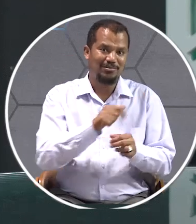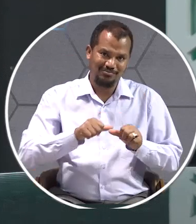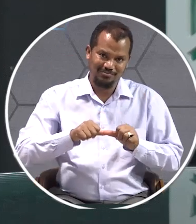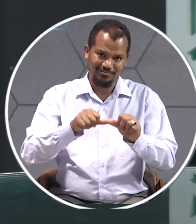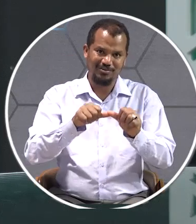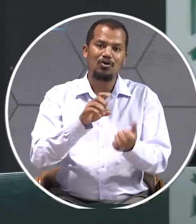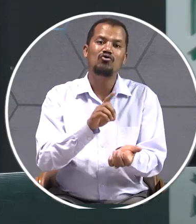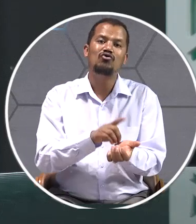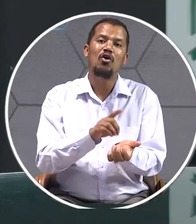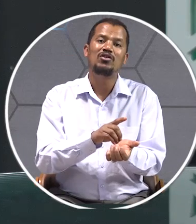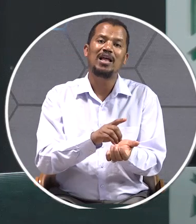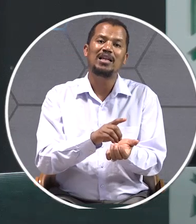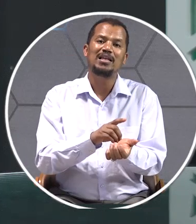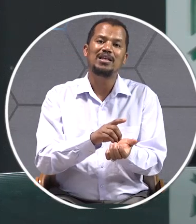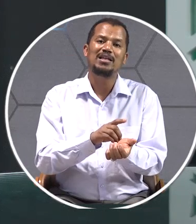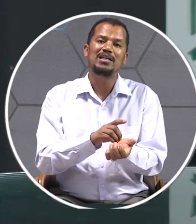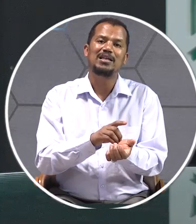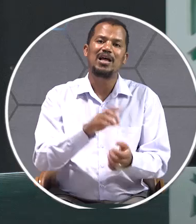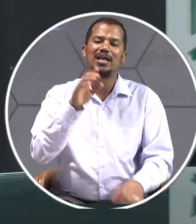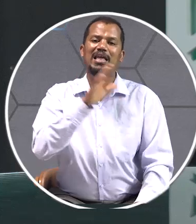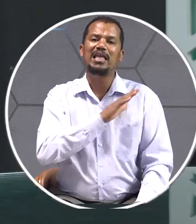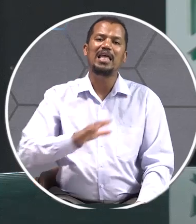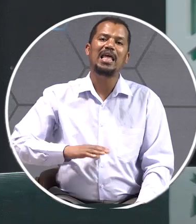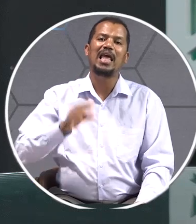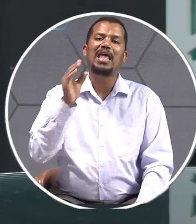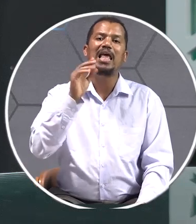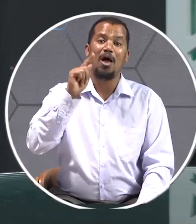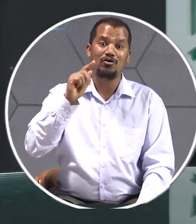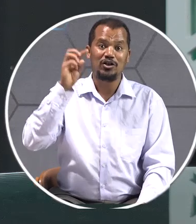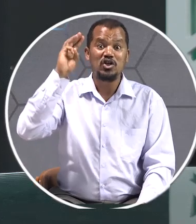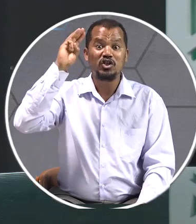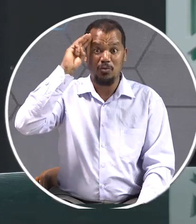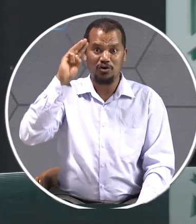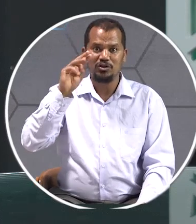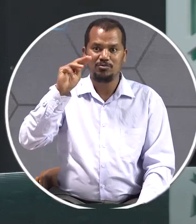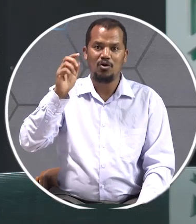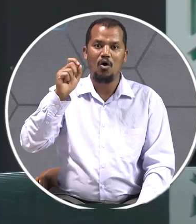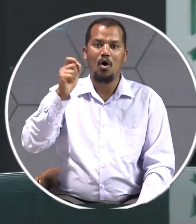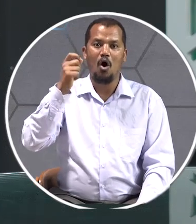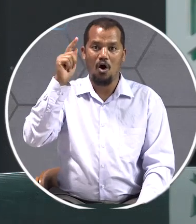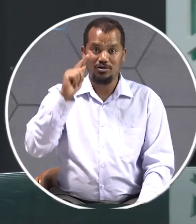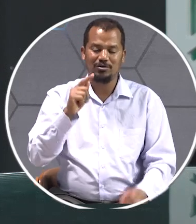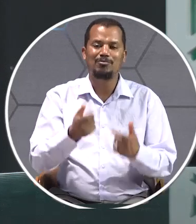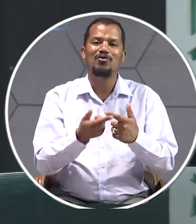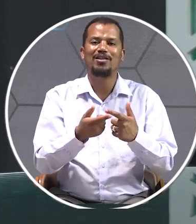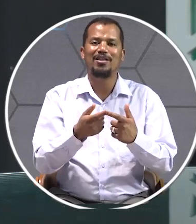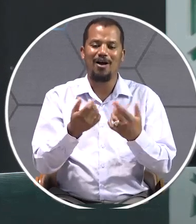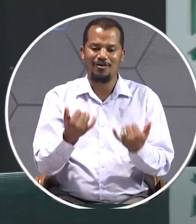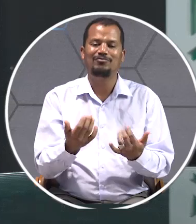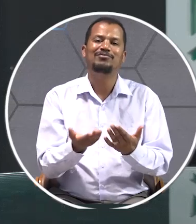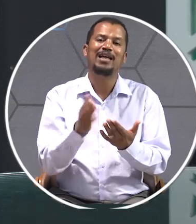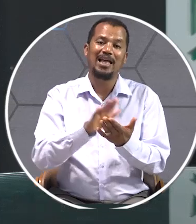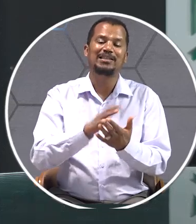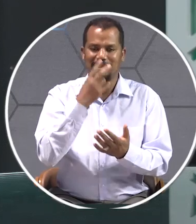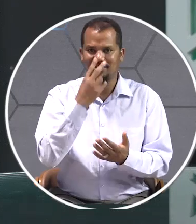أتلون كدكتور كدكتور جيتاون سمو انغارين برانون قويتا بولد تنياو جز ناغنوالن ولد